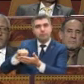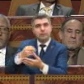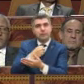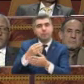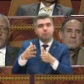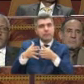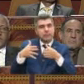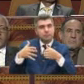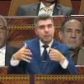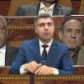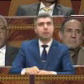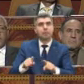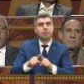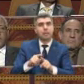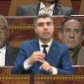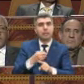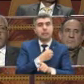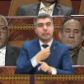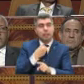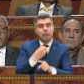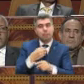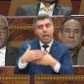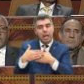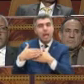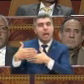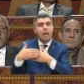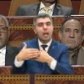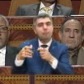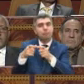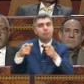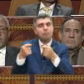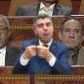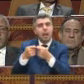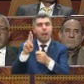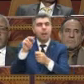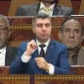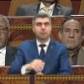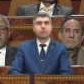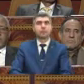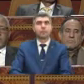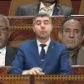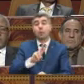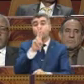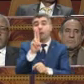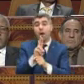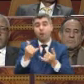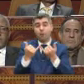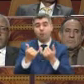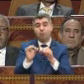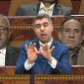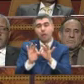مثل مستشفى الملازم بوافي. لذا نسائلكم السيد الوزير عن الإجراءات التي